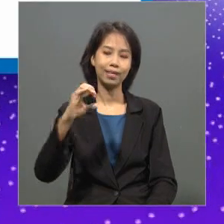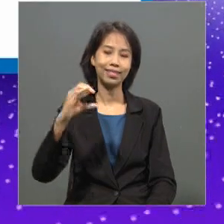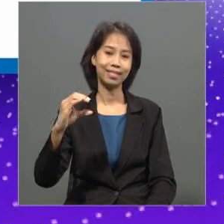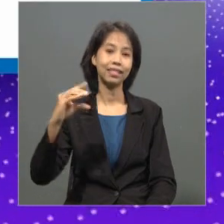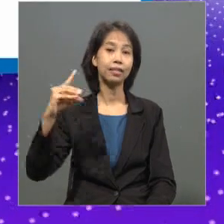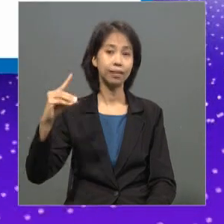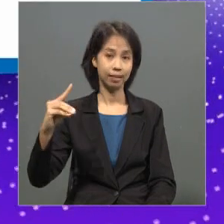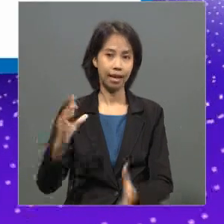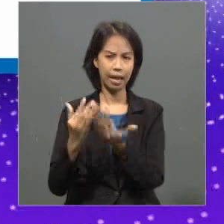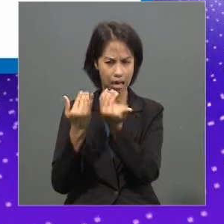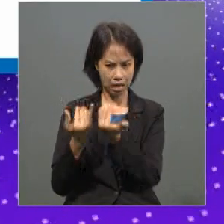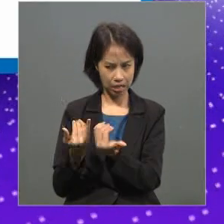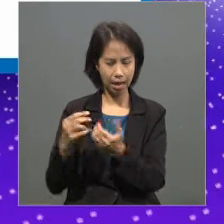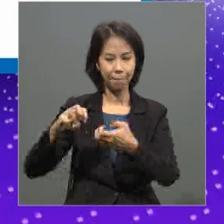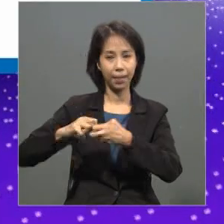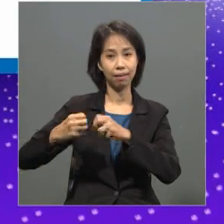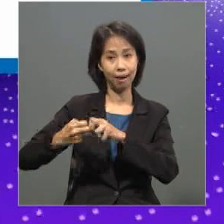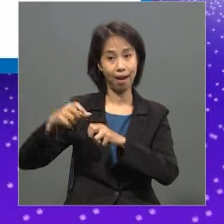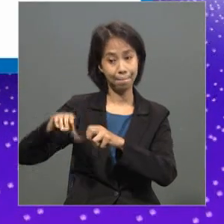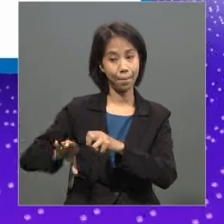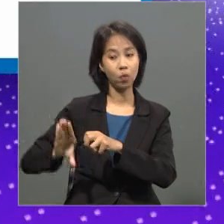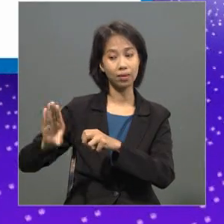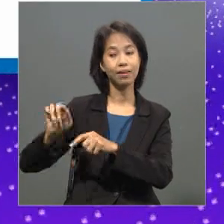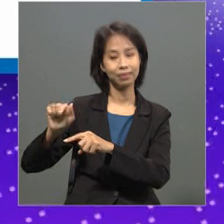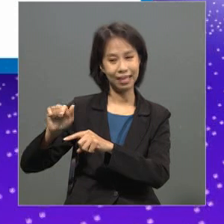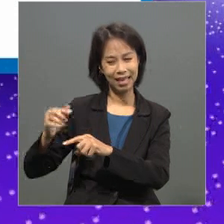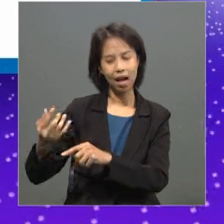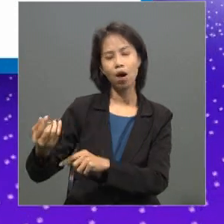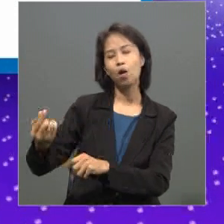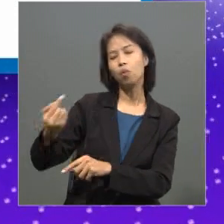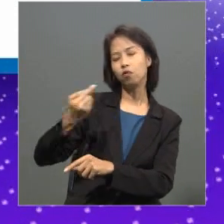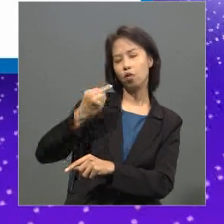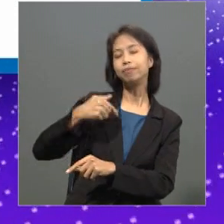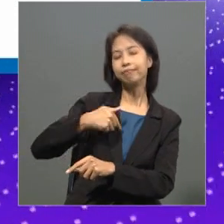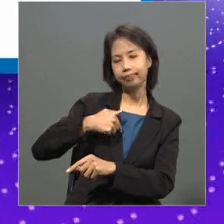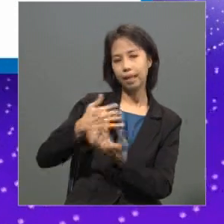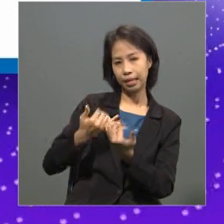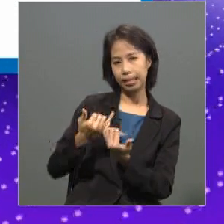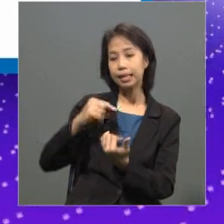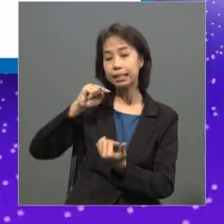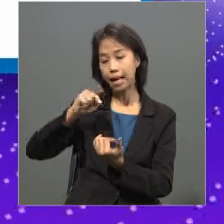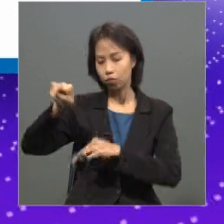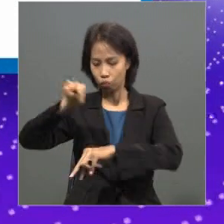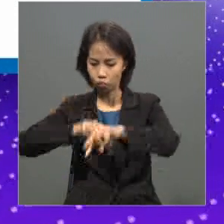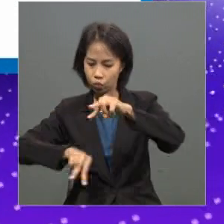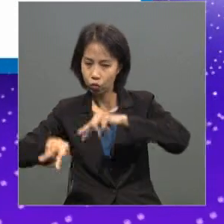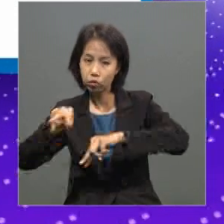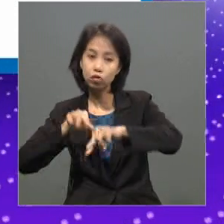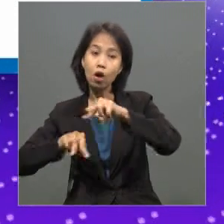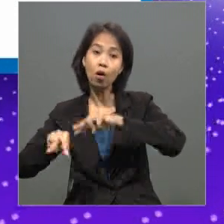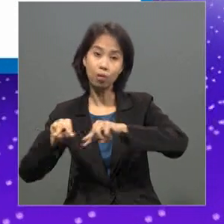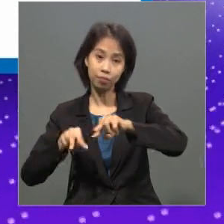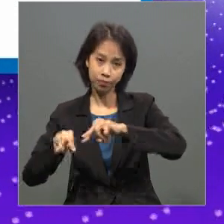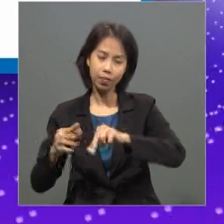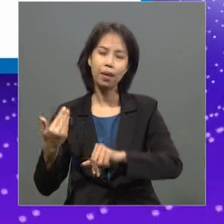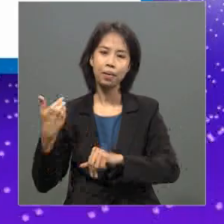ที่ได้รับแจ้งกรณีปัญหาบริษัท Dionกรุ๊ปก็ได้สั่งการให้สคบตรวจสอบและรายงานในส่วนที่เกี่ยวข้องทั้งกรณีที่